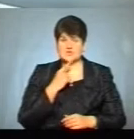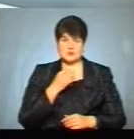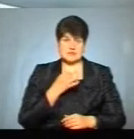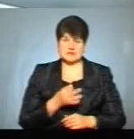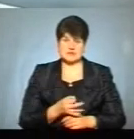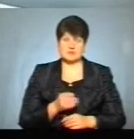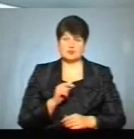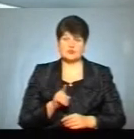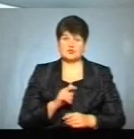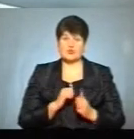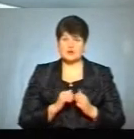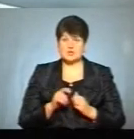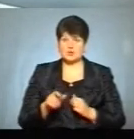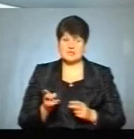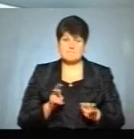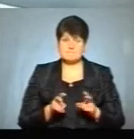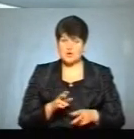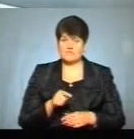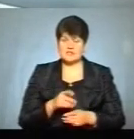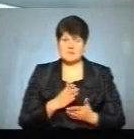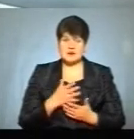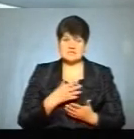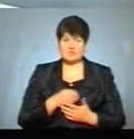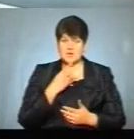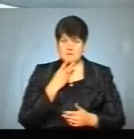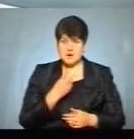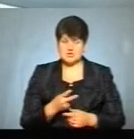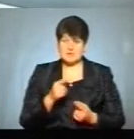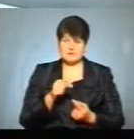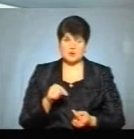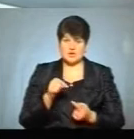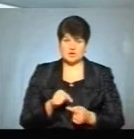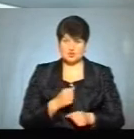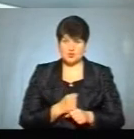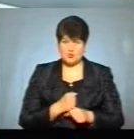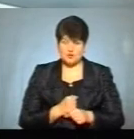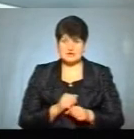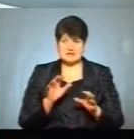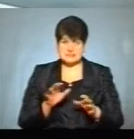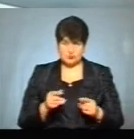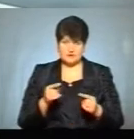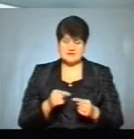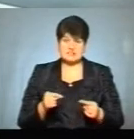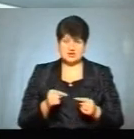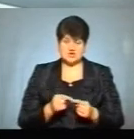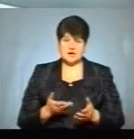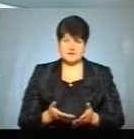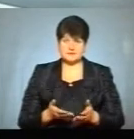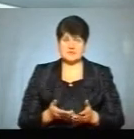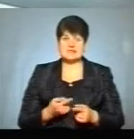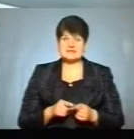тому що кожна людина приходить, вона має своє бачення підходящої для себе роботи. Так? Ну, закон визначає підходящу роботу. Це така,